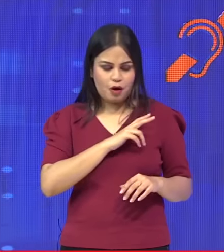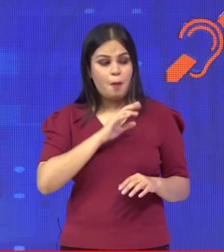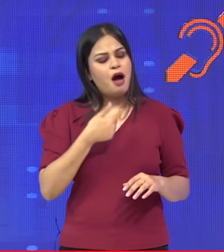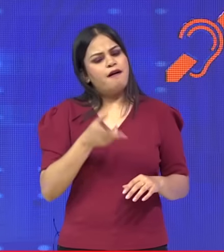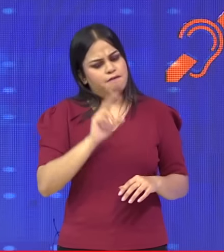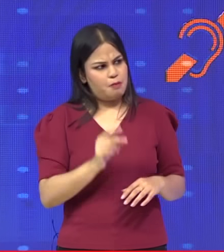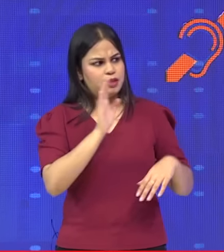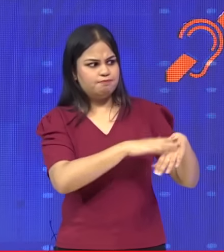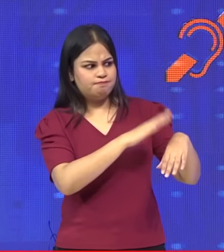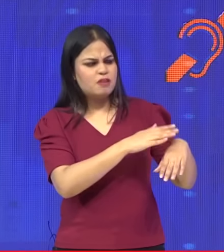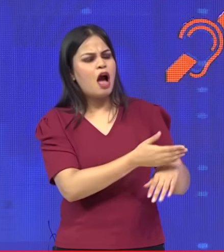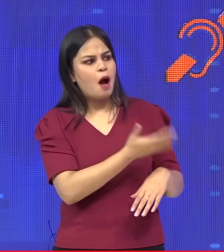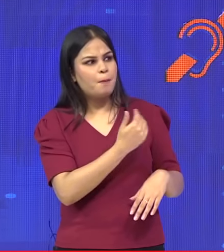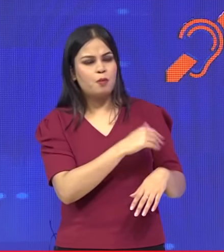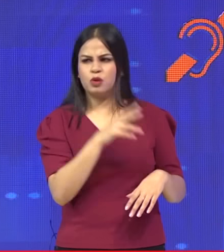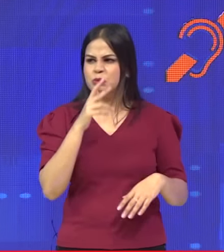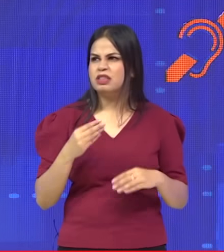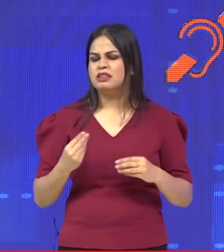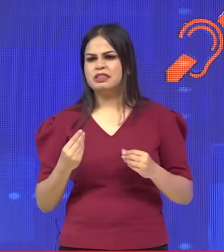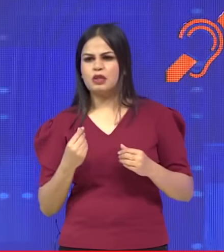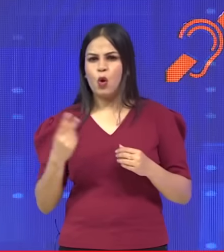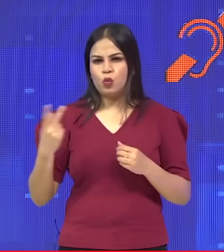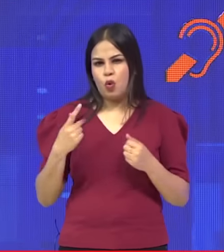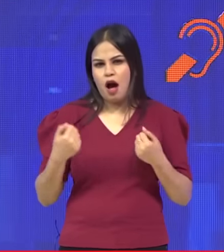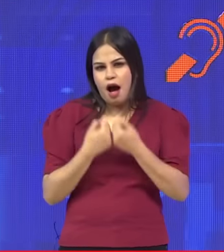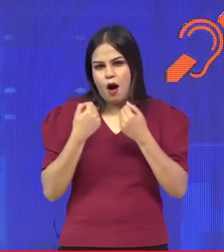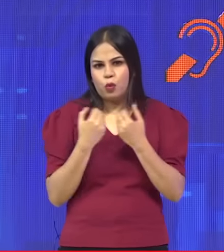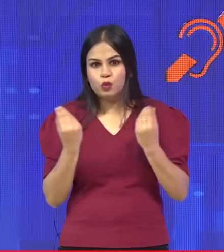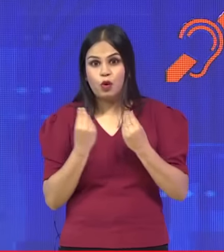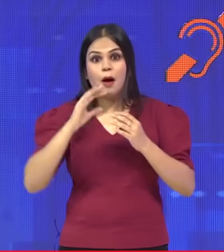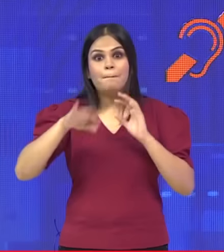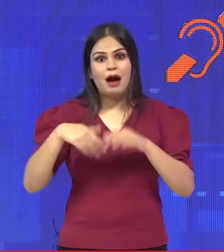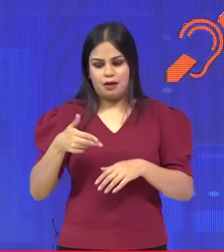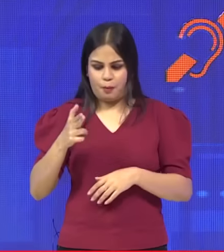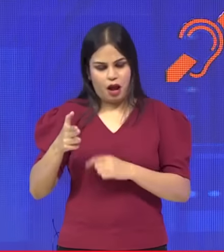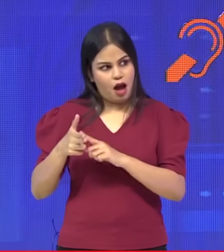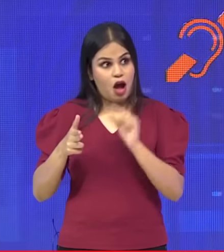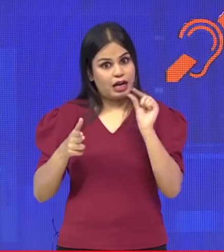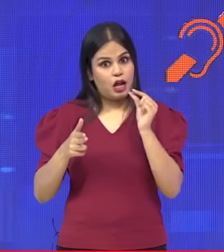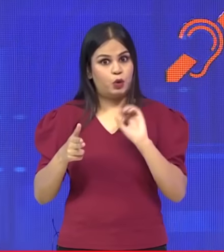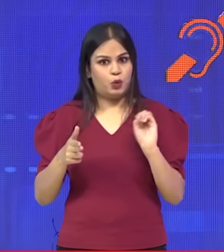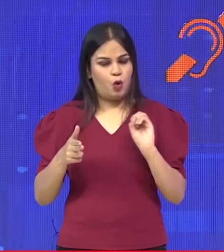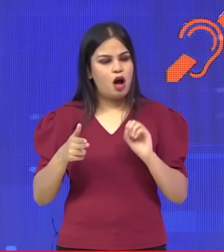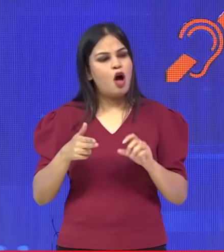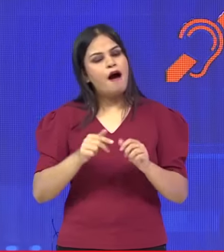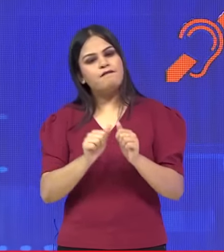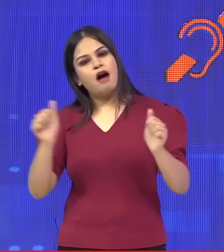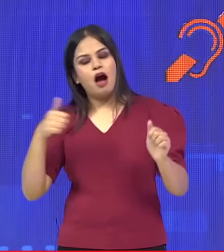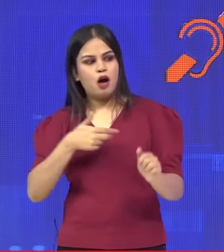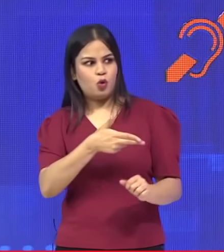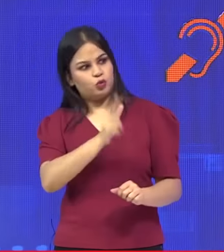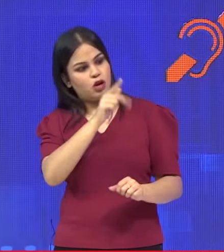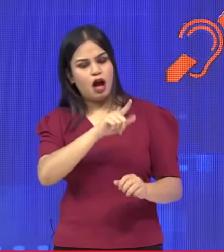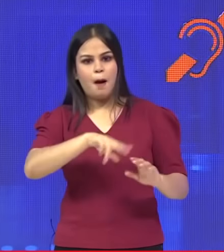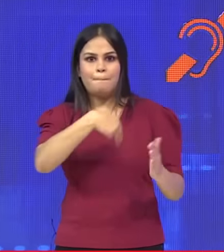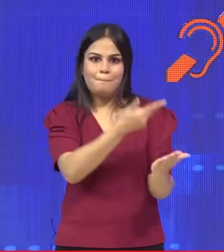तो एक थोड़ा सा कफील होगा हम दोनों के बीच में और यह गली मार दूंगा